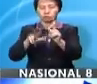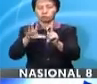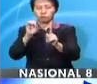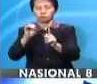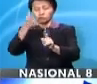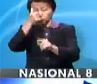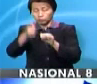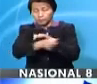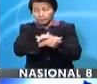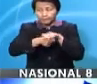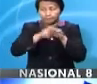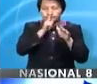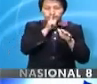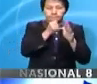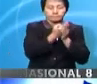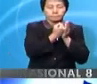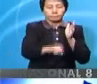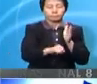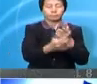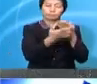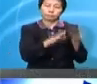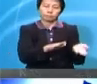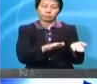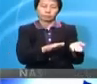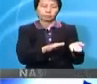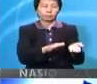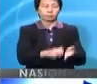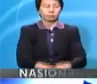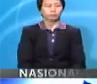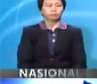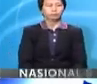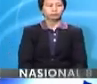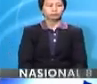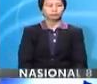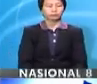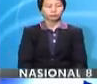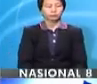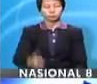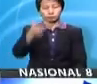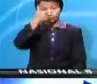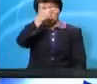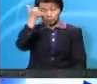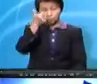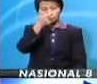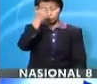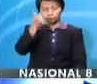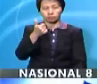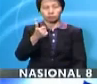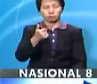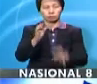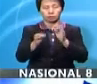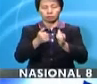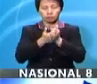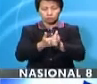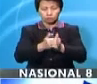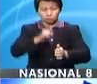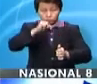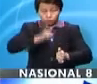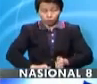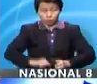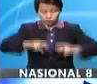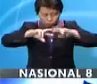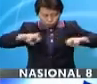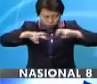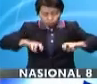menyembunyikan kelahiran mati lah, kelahiran mati. Pasal dia mengikut postmortem, hasil postmortem